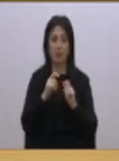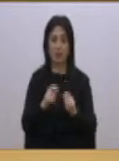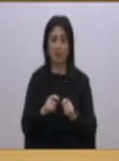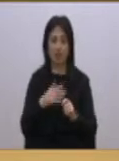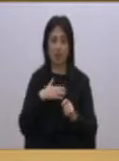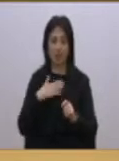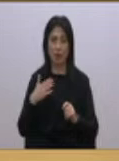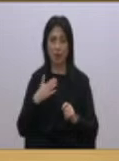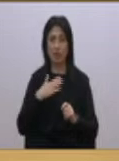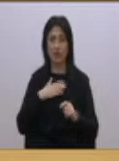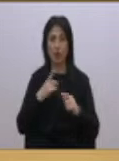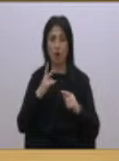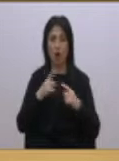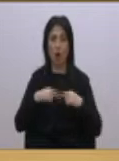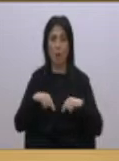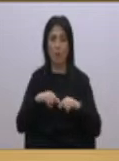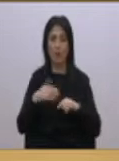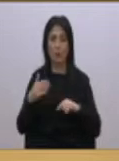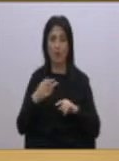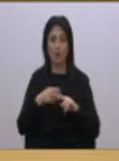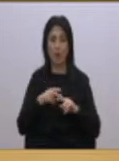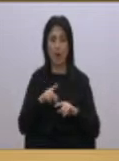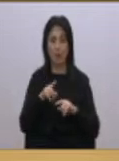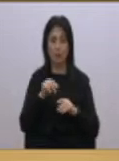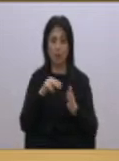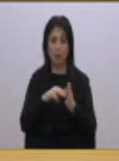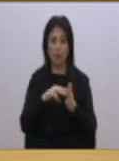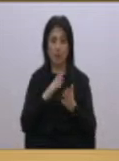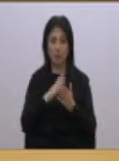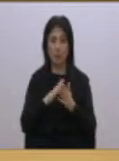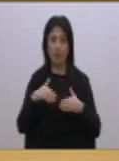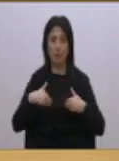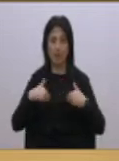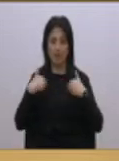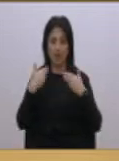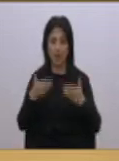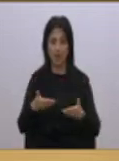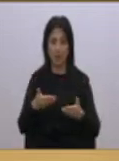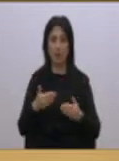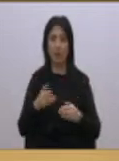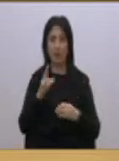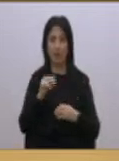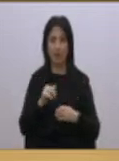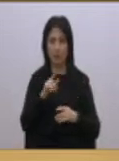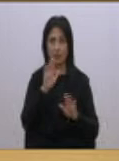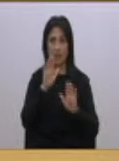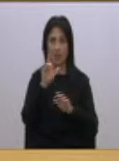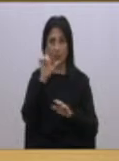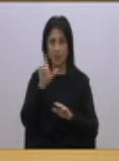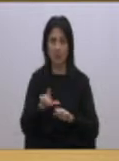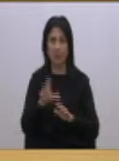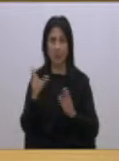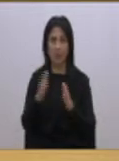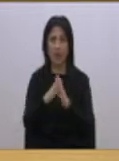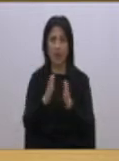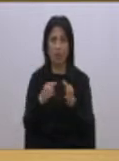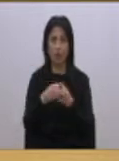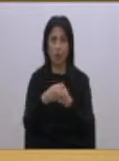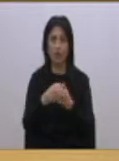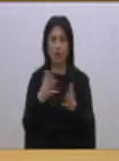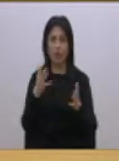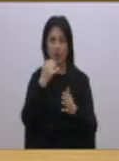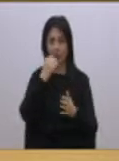ჩემი მხრიდან, ჩვენი კომიტეტის მხრიდან სწორედ ამგვარად არის შეფასებული. მივესალმო ამ დაწესებულებას, მის ხელმძღვანელს და მთლიანად კოლექტივს. დიდი